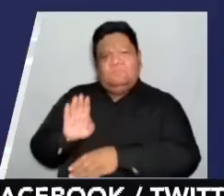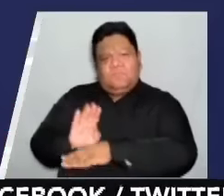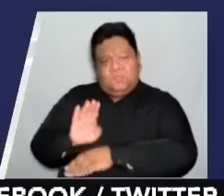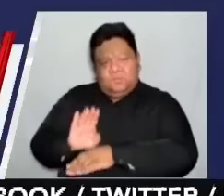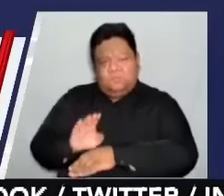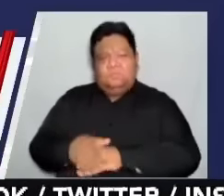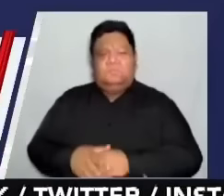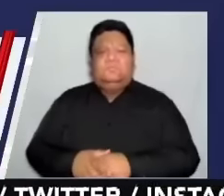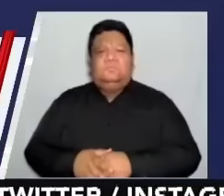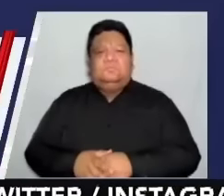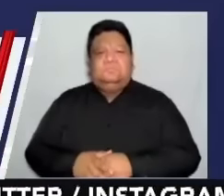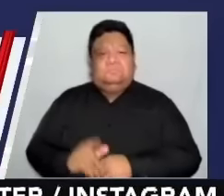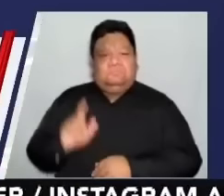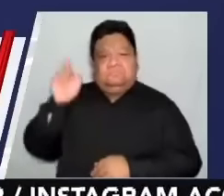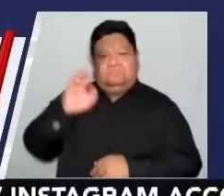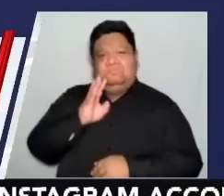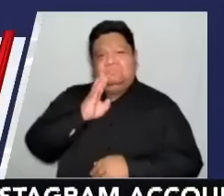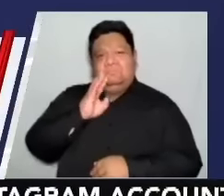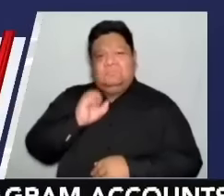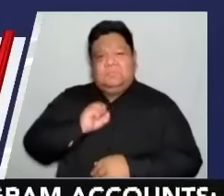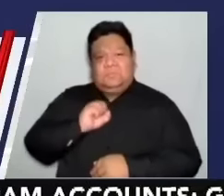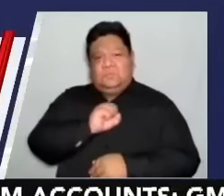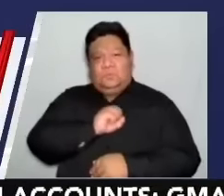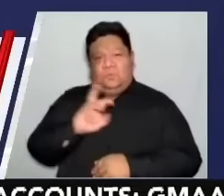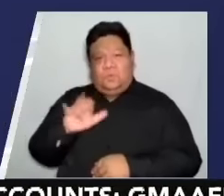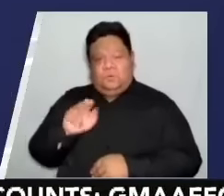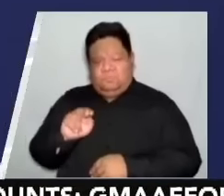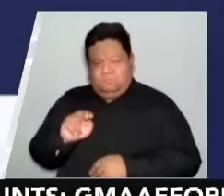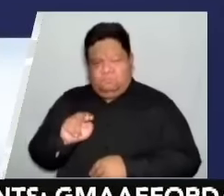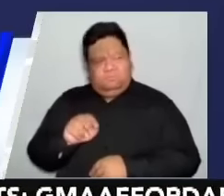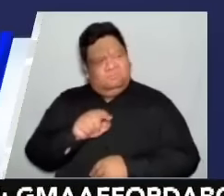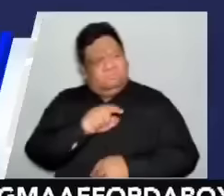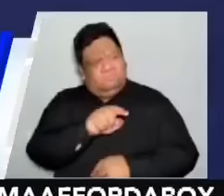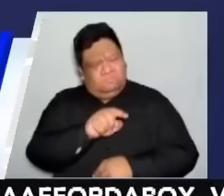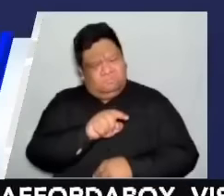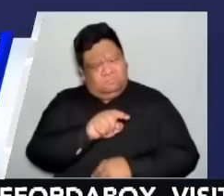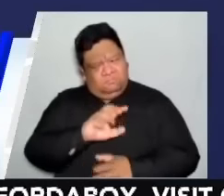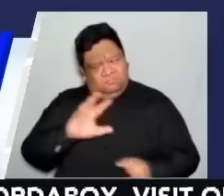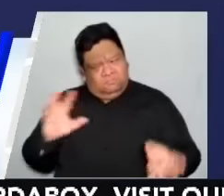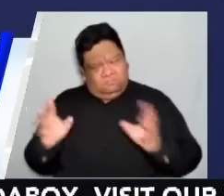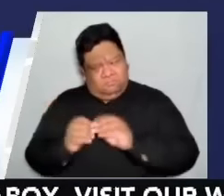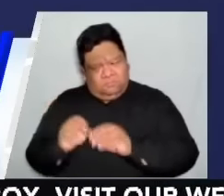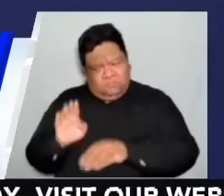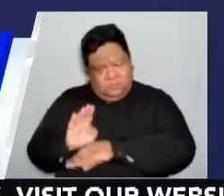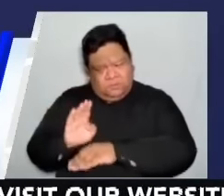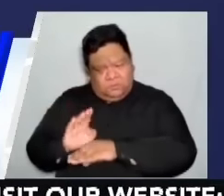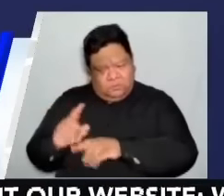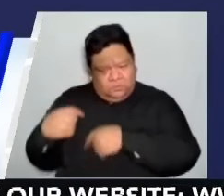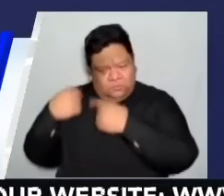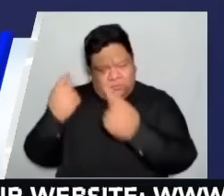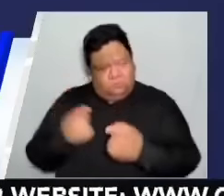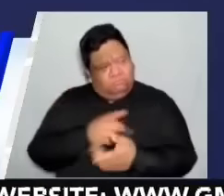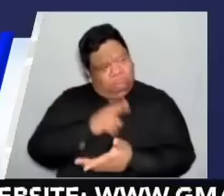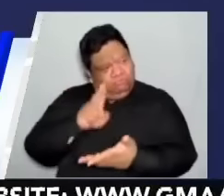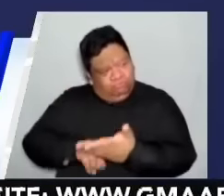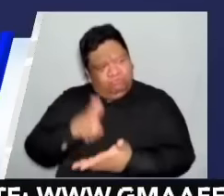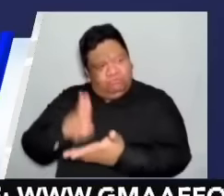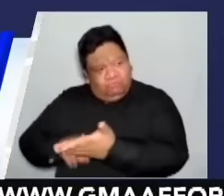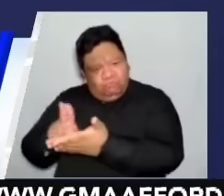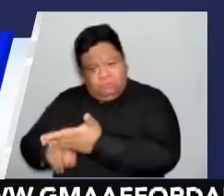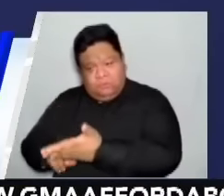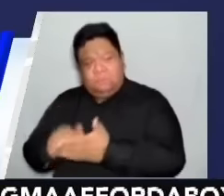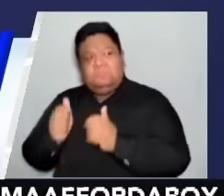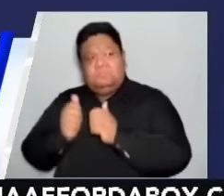93 times siya pum merma sa iba't ibang dokumento So ibig sabihin sa documents alone Cent siya sa